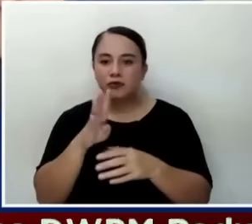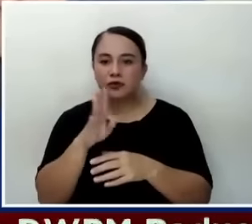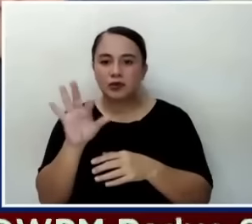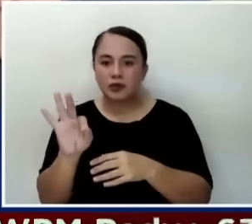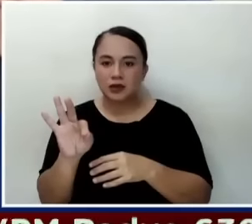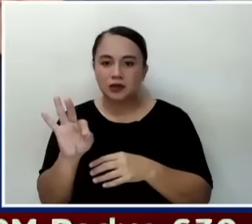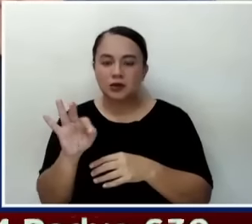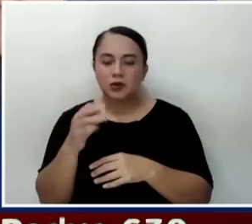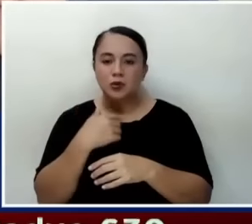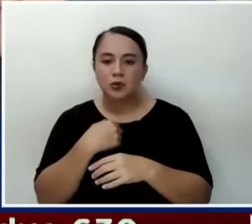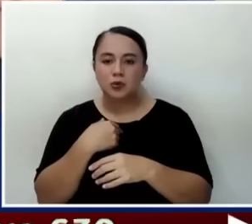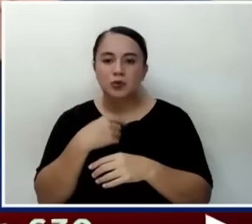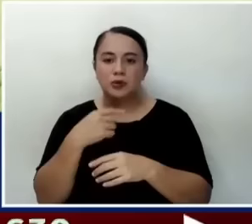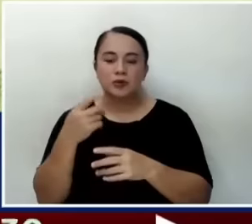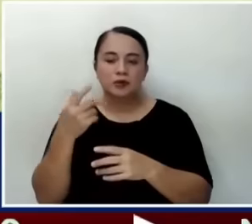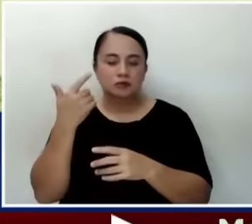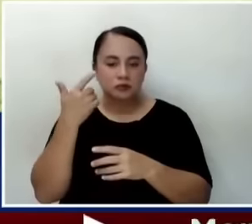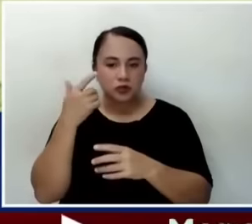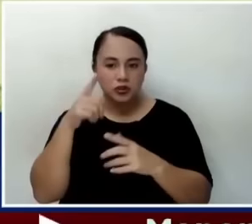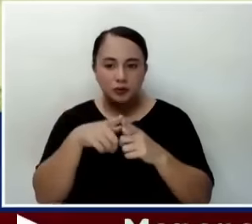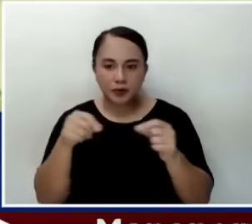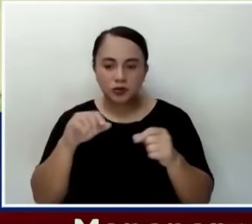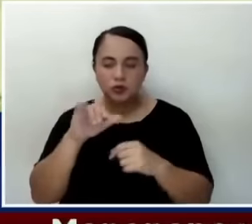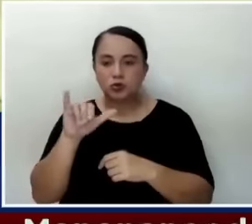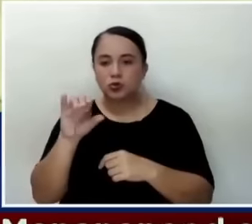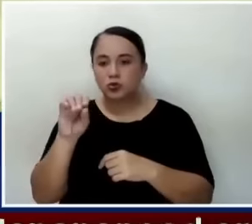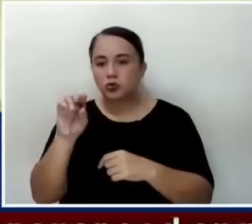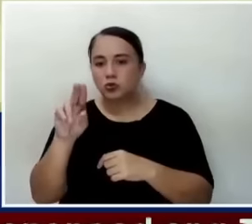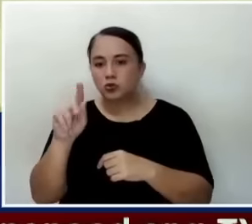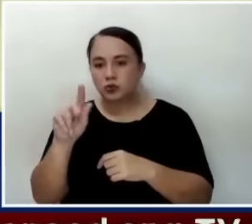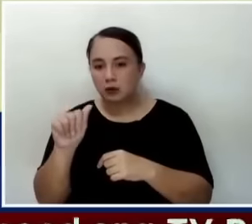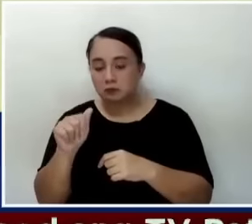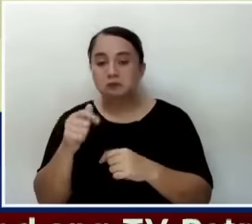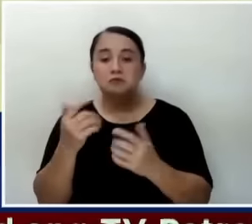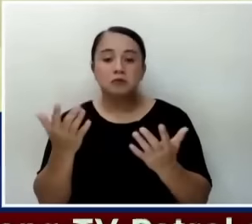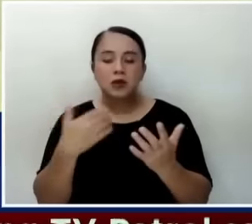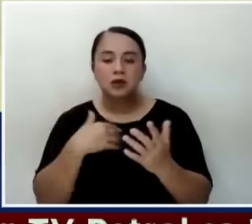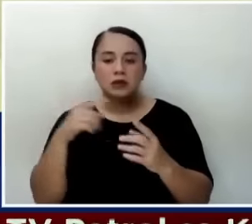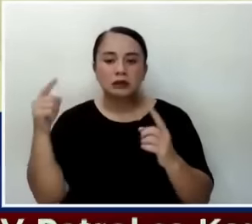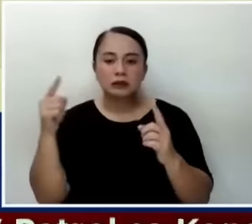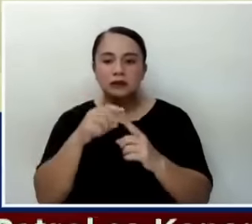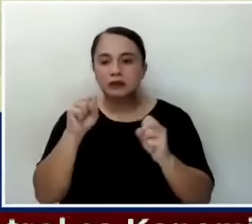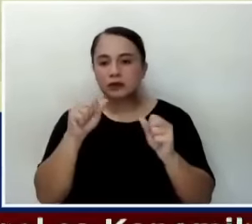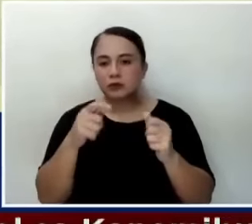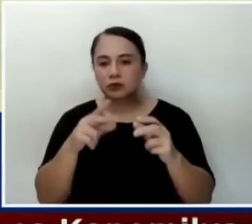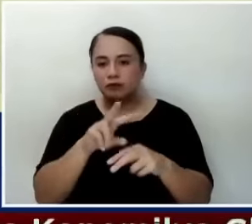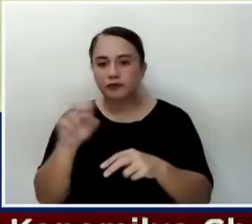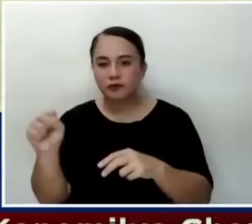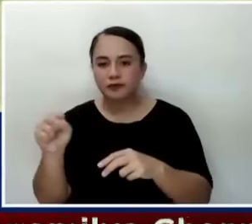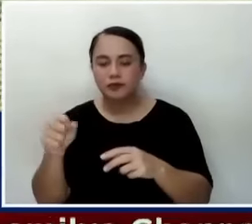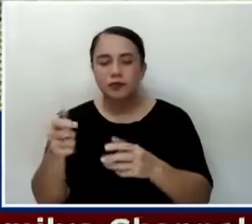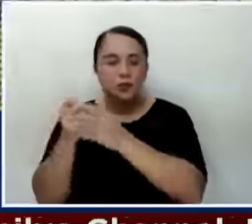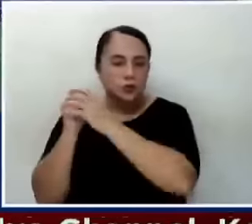ang Phil Japanese golfer na si Yuka Saso. Tatagal hanggang Sabado ang laban ng mga Pinay golfer.